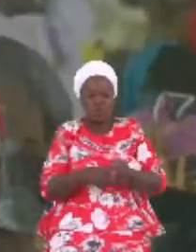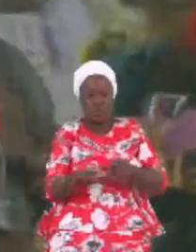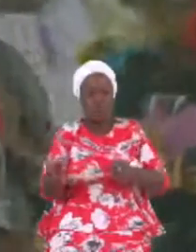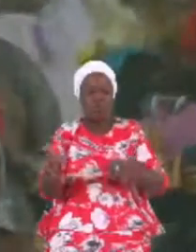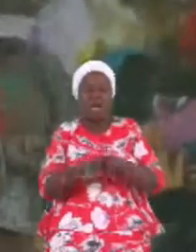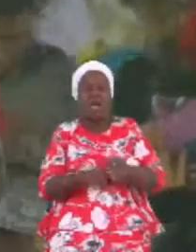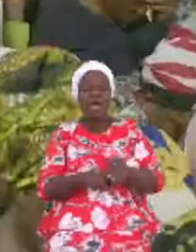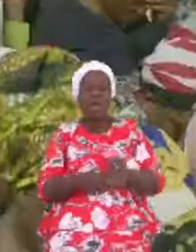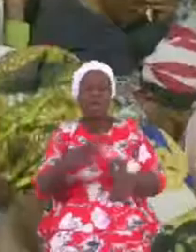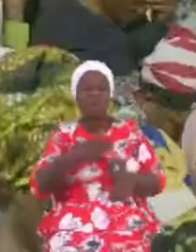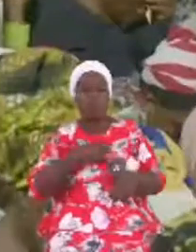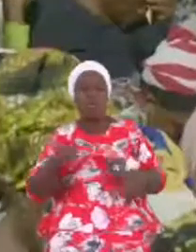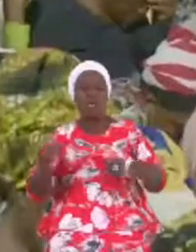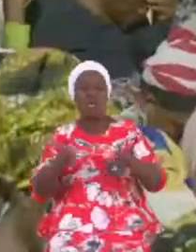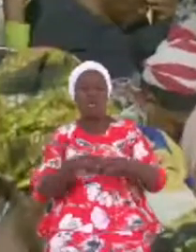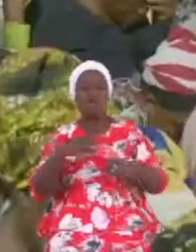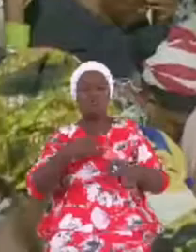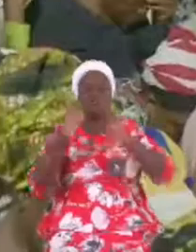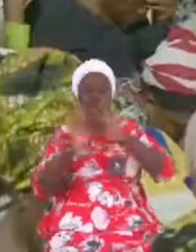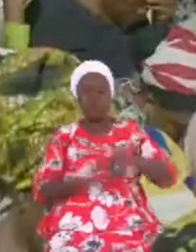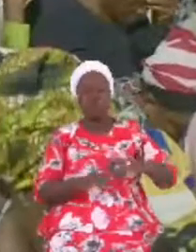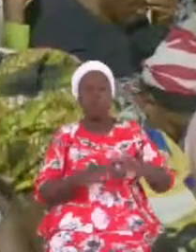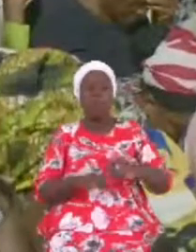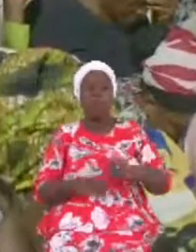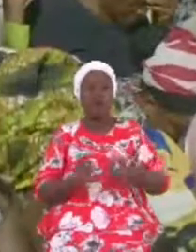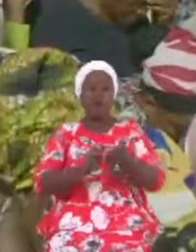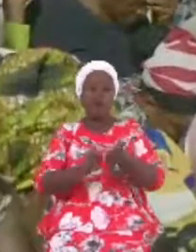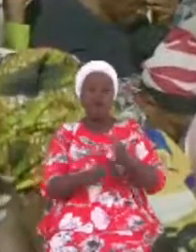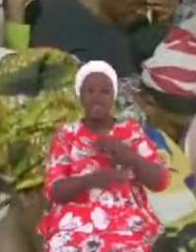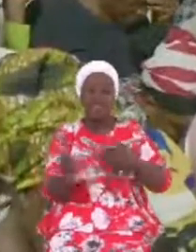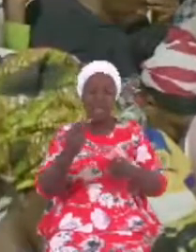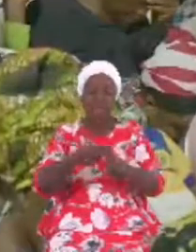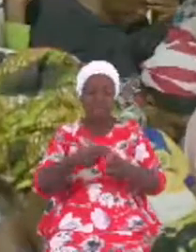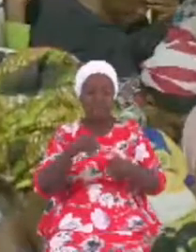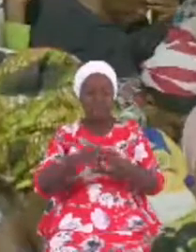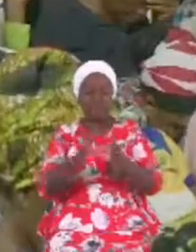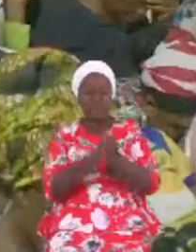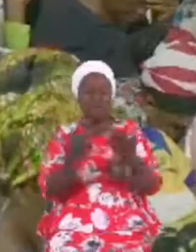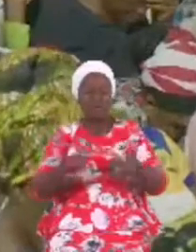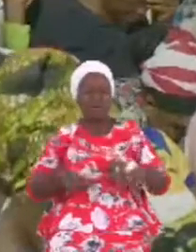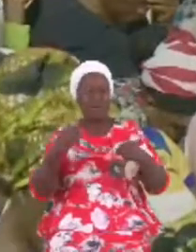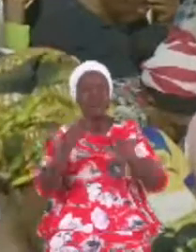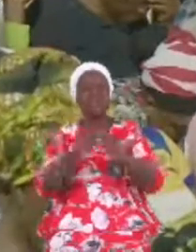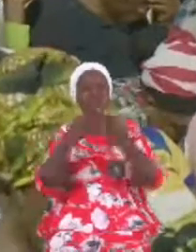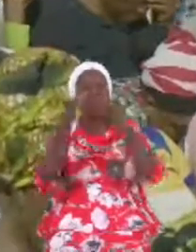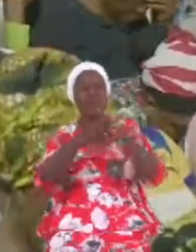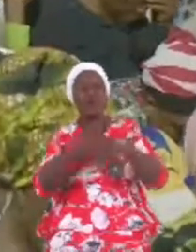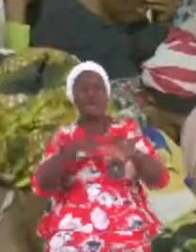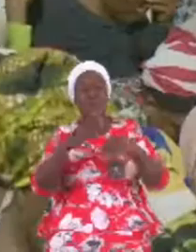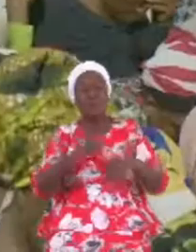aussi blanc que la neige. Écris leur nom dans le livre de vie au ciel.